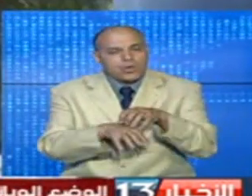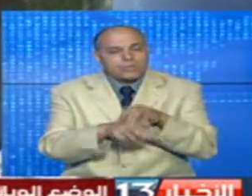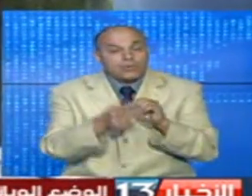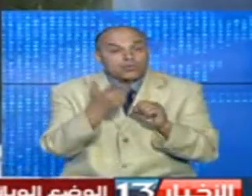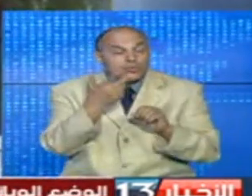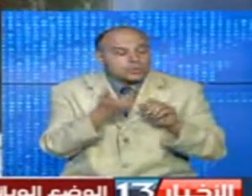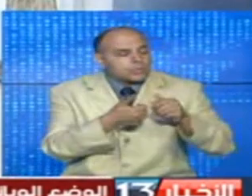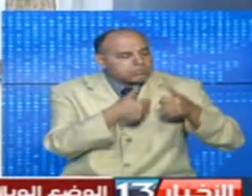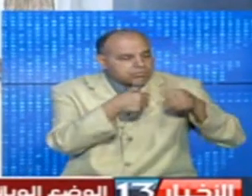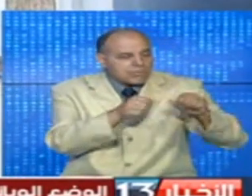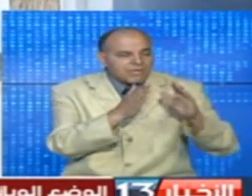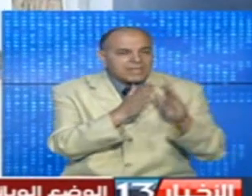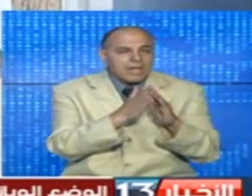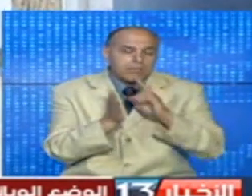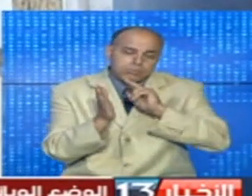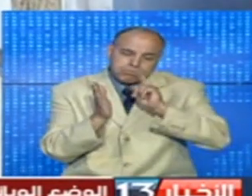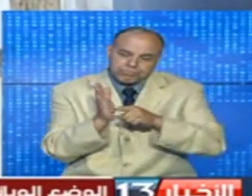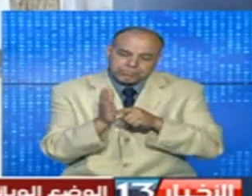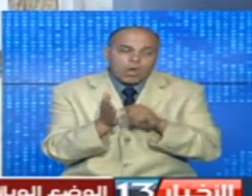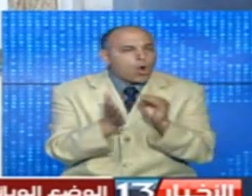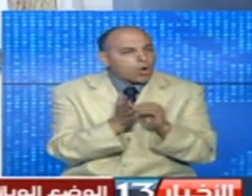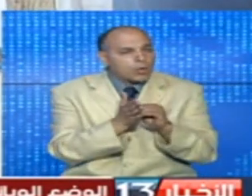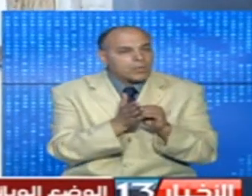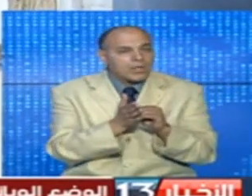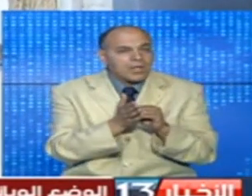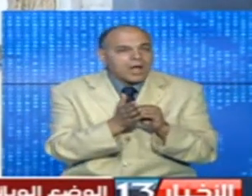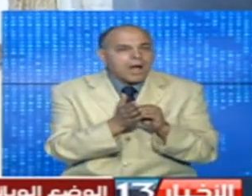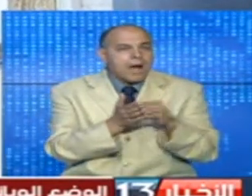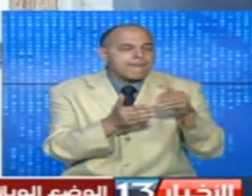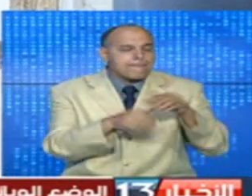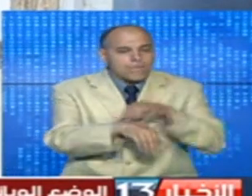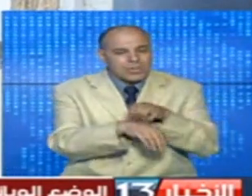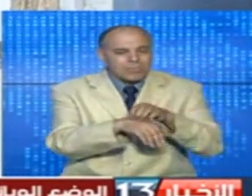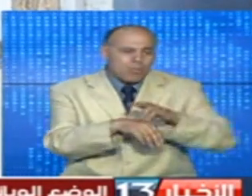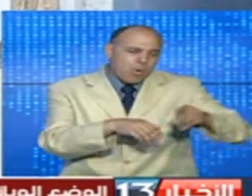العباسي كما فرض الحجر ايضا على